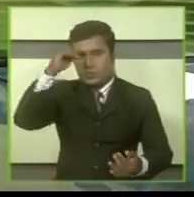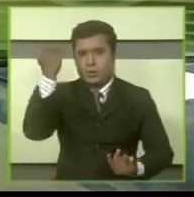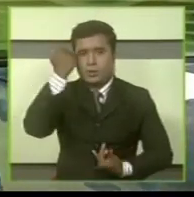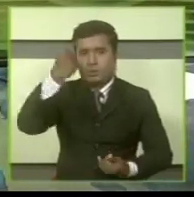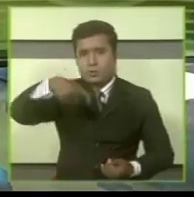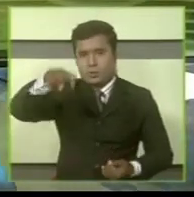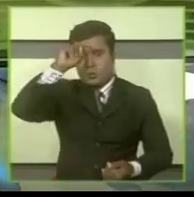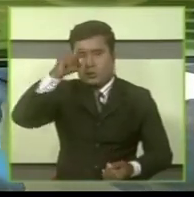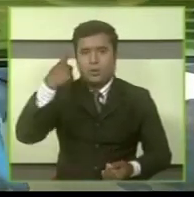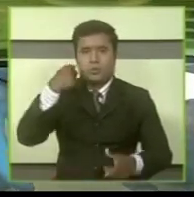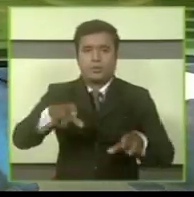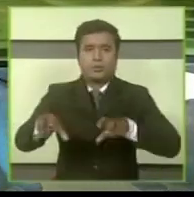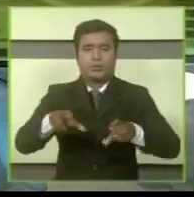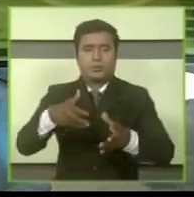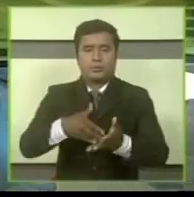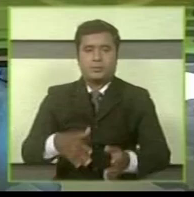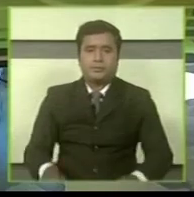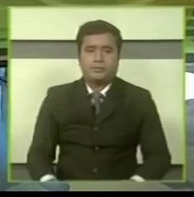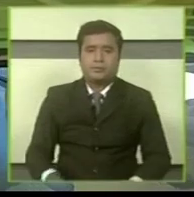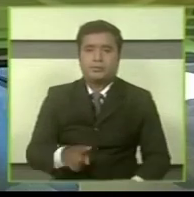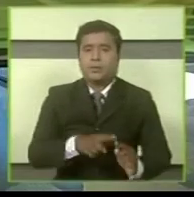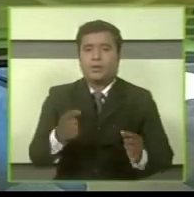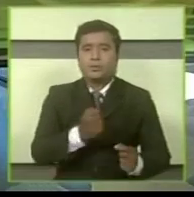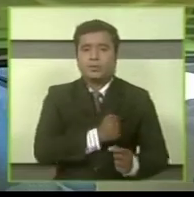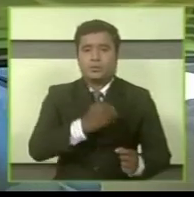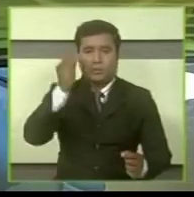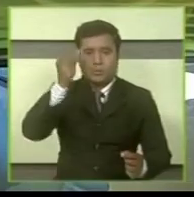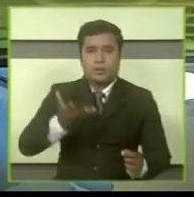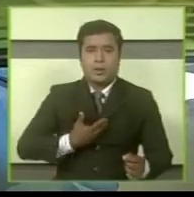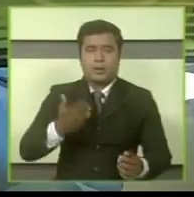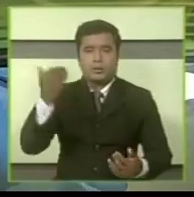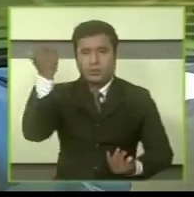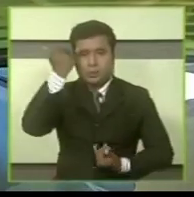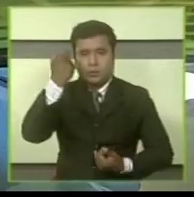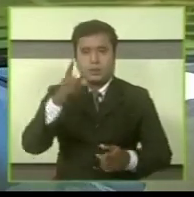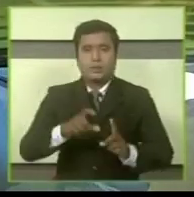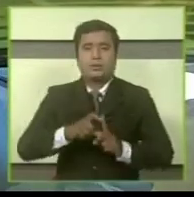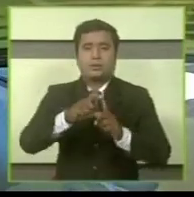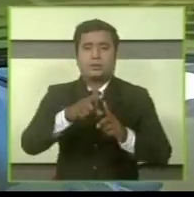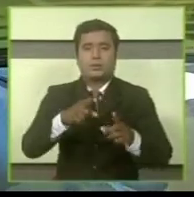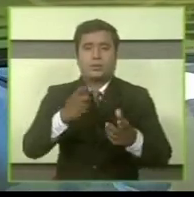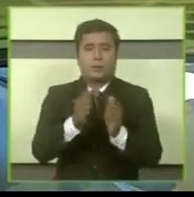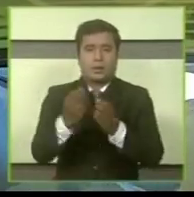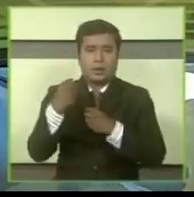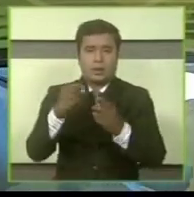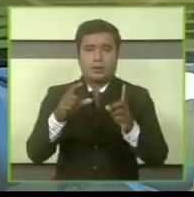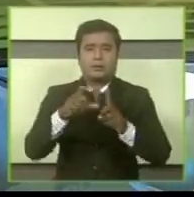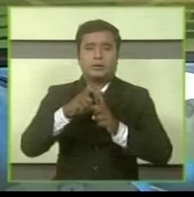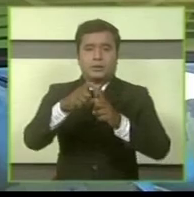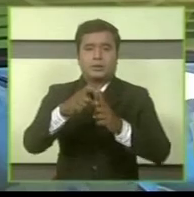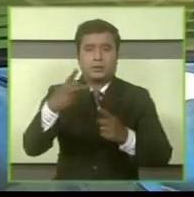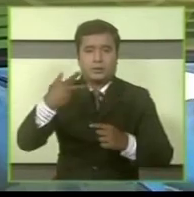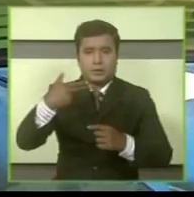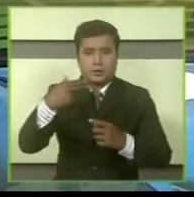তথ্যমন্ত্রী হাসানুল হক ইনু, সংস্কৃতি মন্ত্রী আসাদুজ্জামান নূর ও তথ্য সচিব মর্তুজা আহমেদ। এছাড়াও শোক প্রকাশ করেছেন বাংলাদেশ চলচ্চিত্র